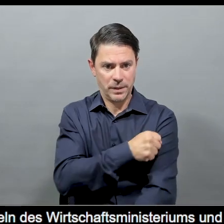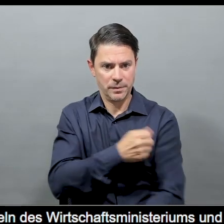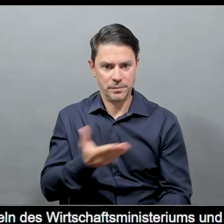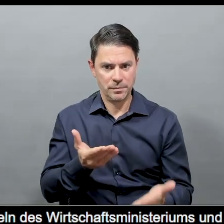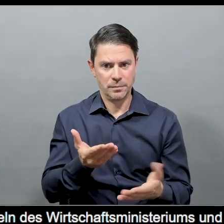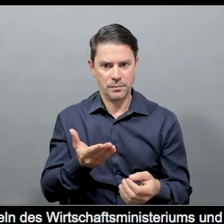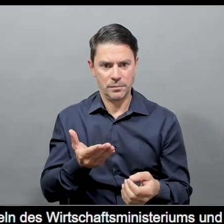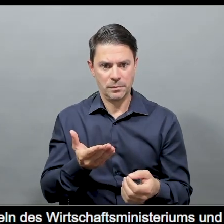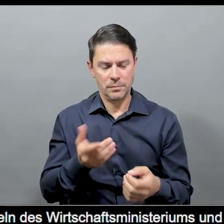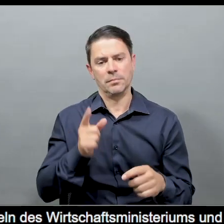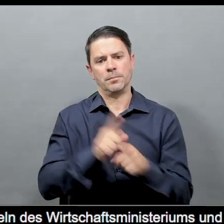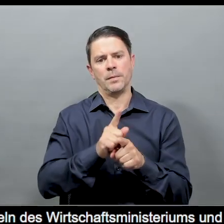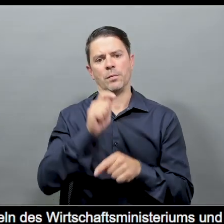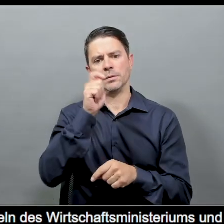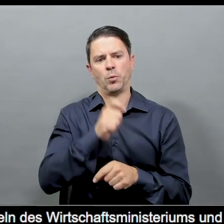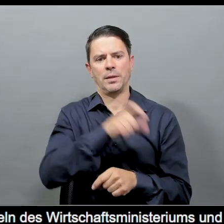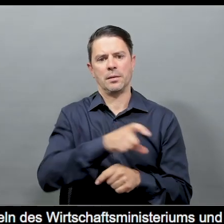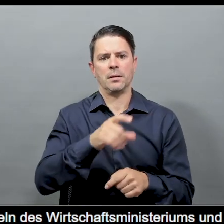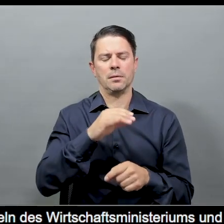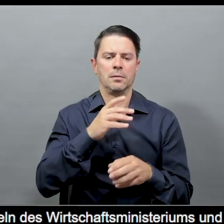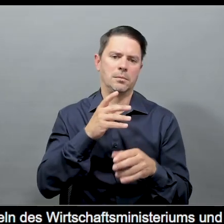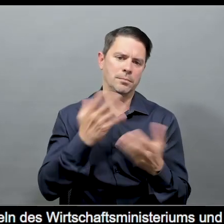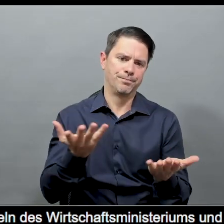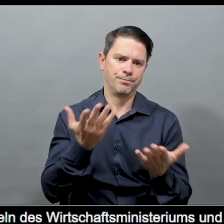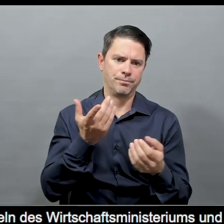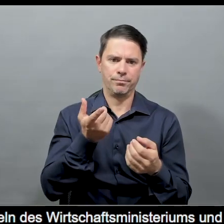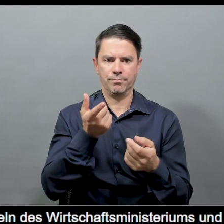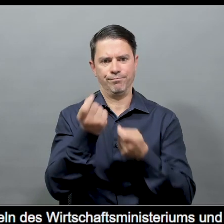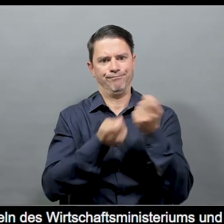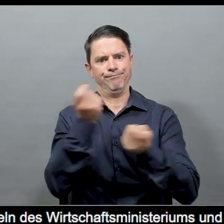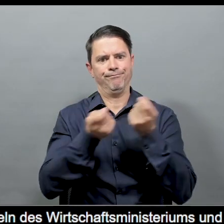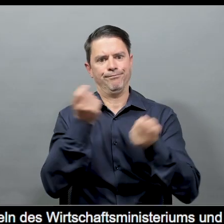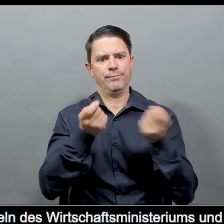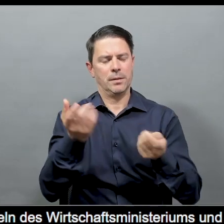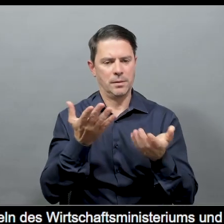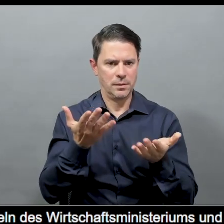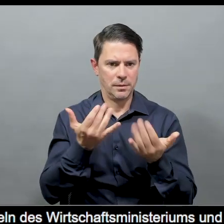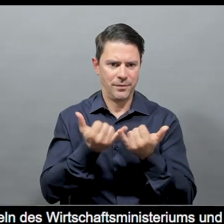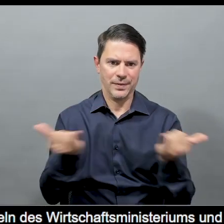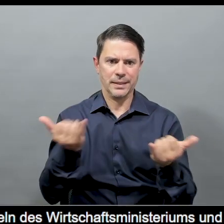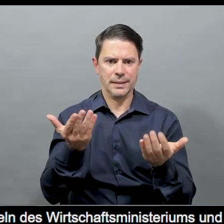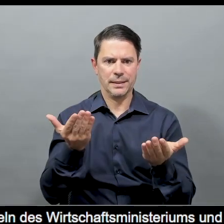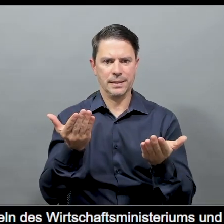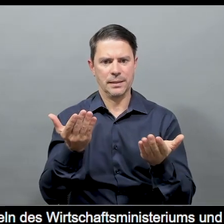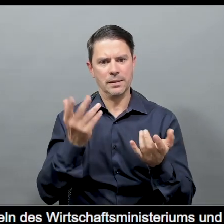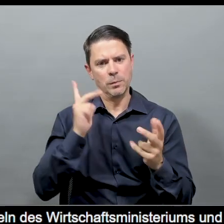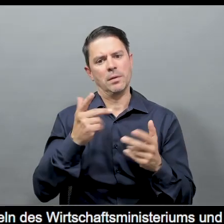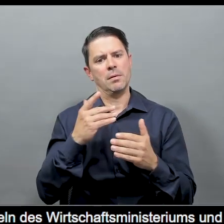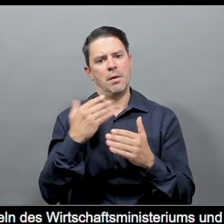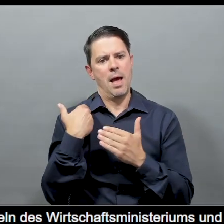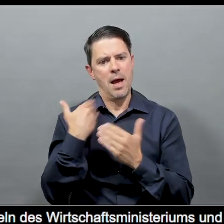das will ich noch mal deutlich machen. Die 200 Euro Energiepreispauschale, es ist ehrlich gesagt zu wenig und vor allem es kommt zu spät.